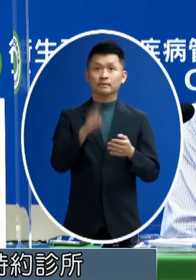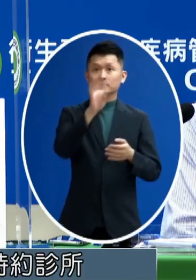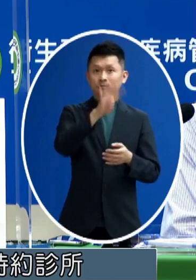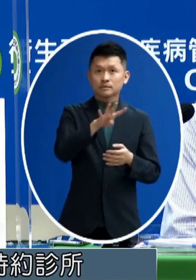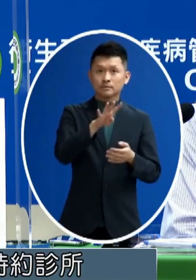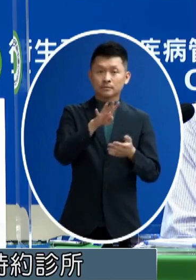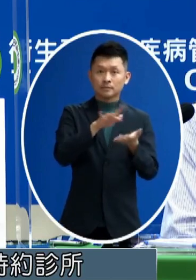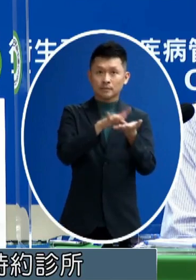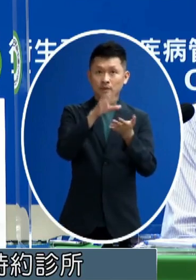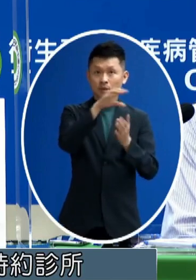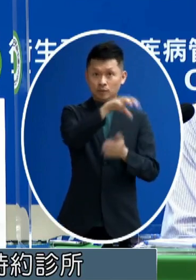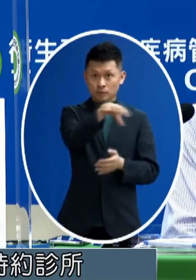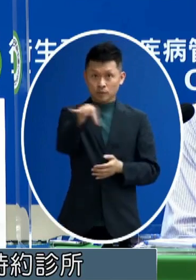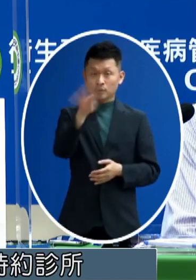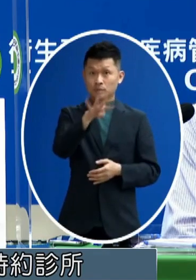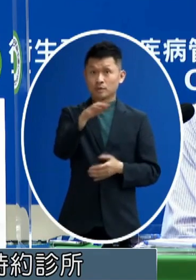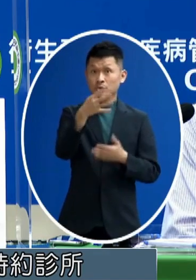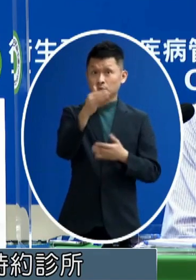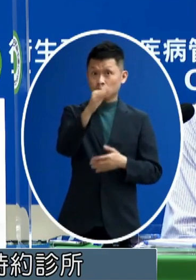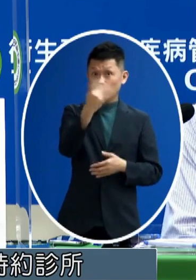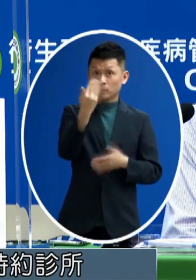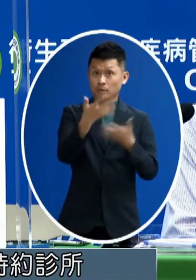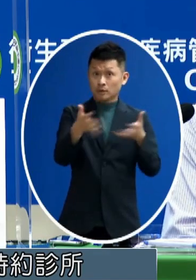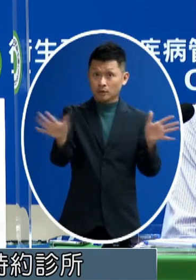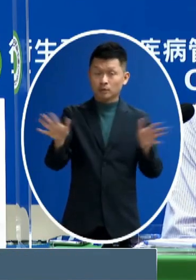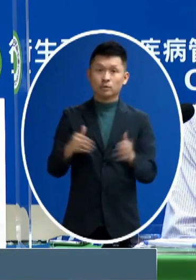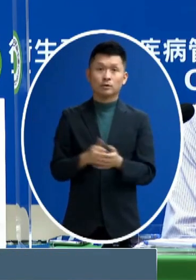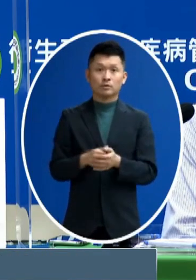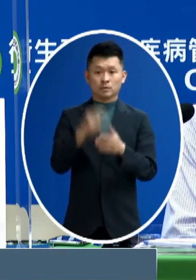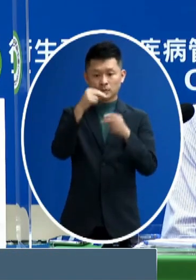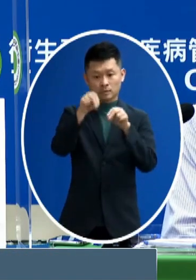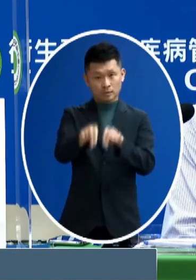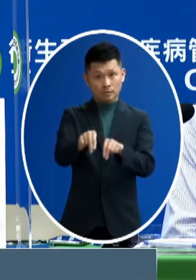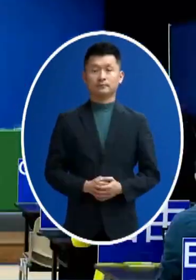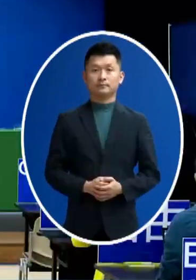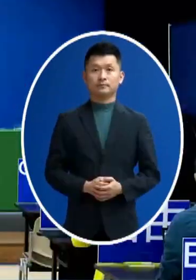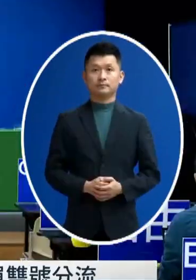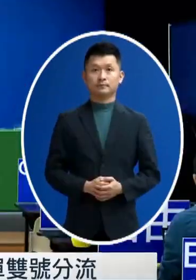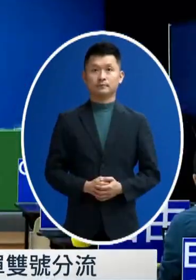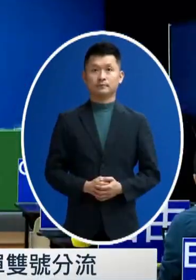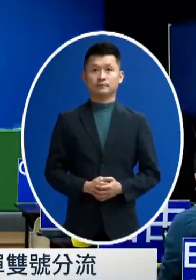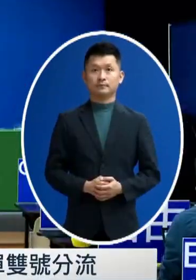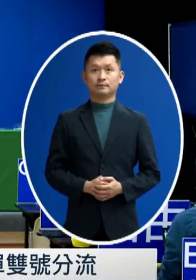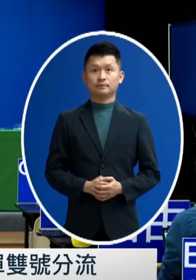的贩售药局、快筛试剂实名制健保特约诊所及卫生局。